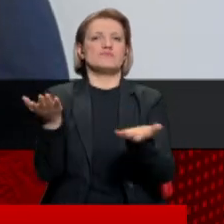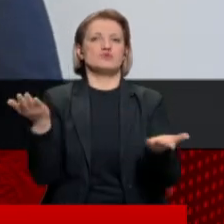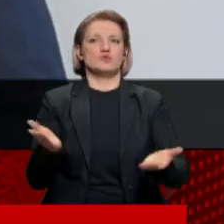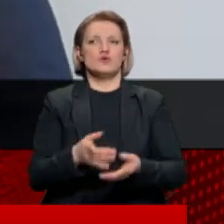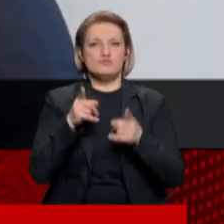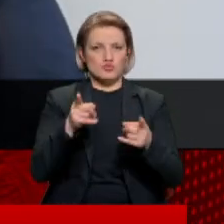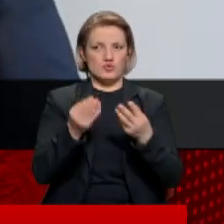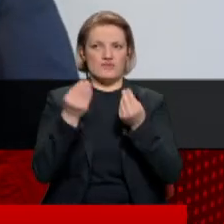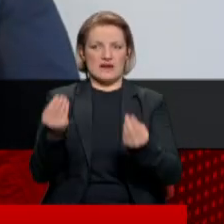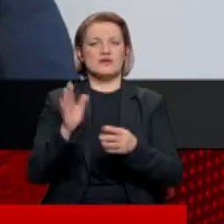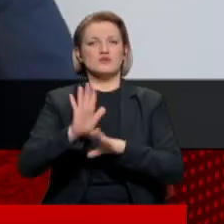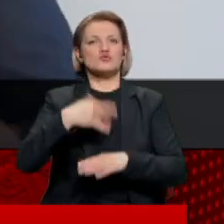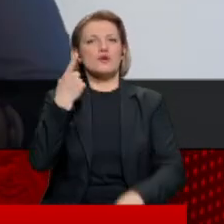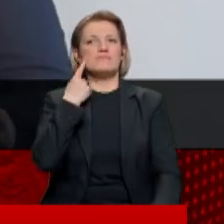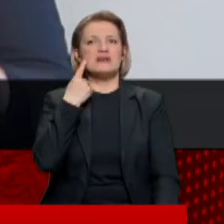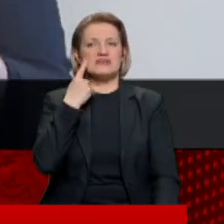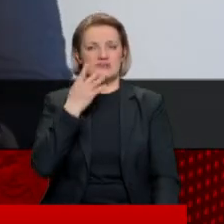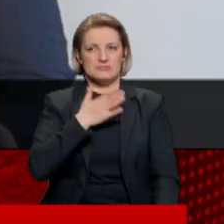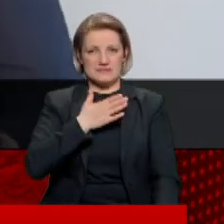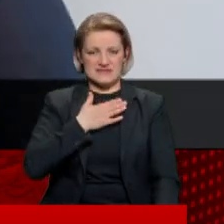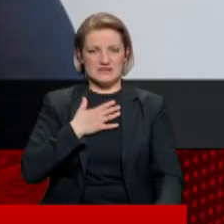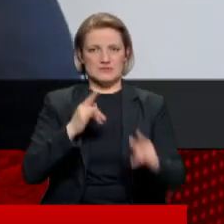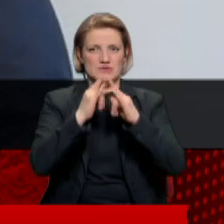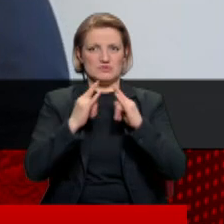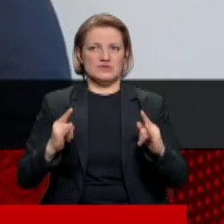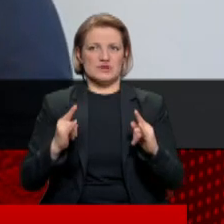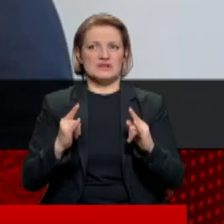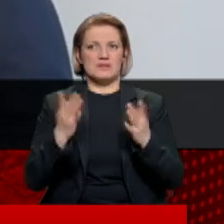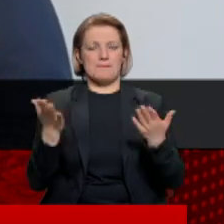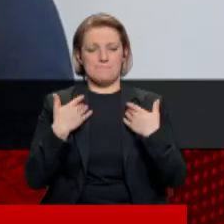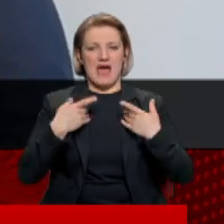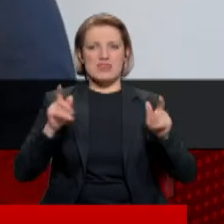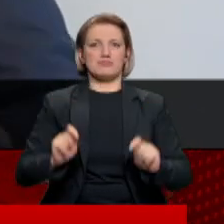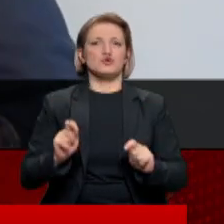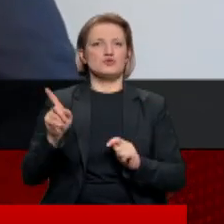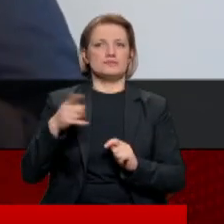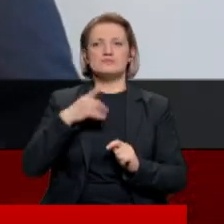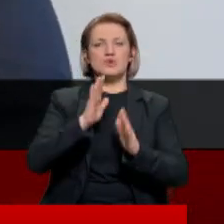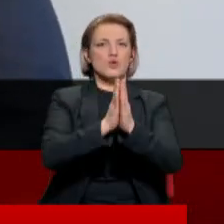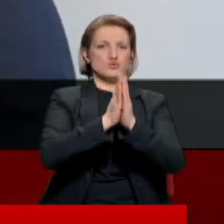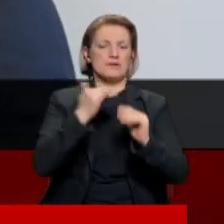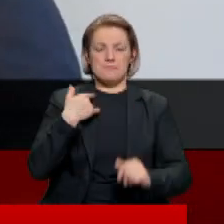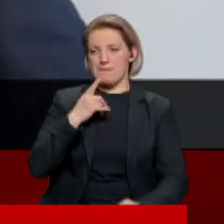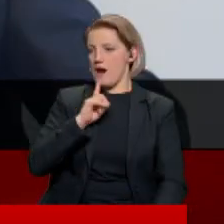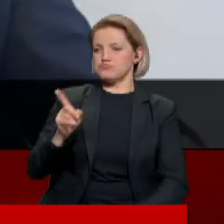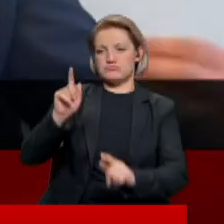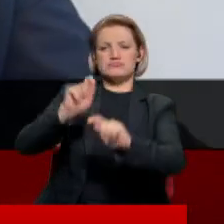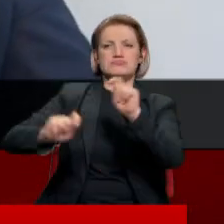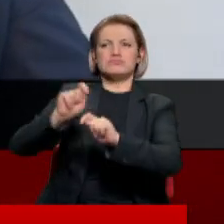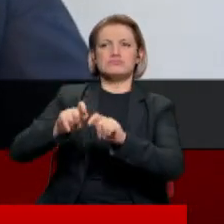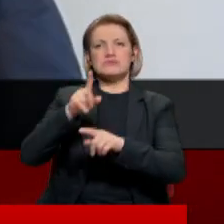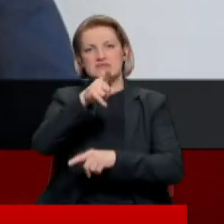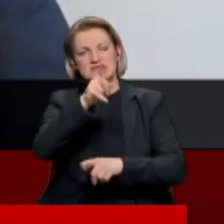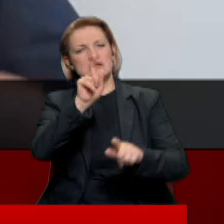Vermiyorsun. Bunu ver. Sonra bakın, bizim evet, çadırlarımızı Sayın da Vekilim, mesela ben yaptırıyorum. Özür dilerim, ben yaptırıyorum. Ya da